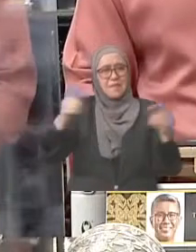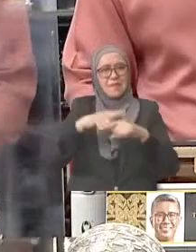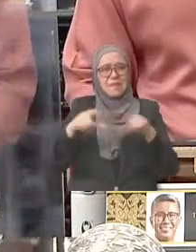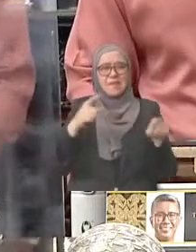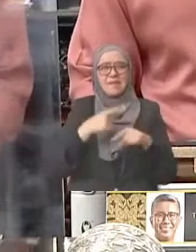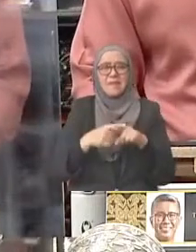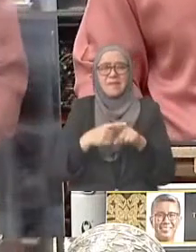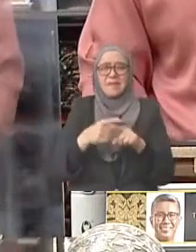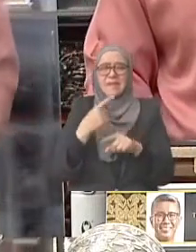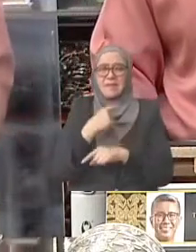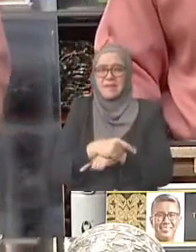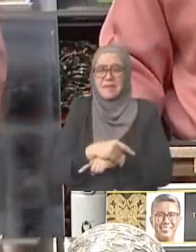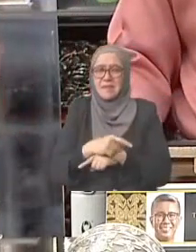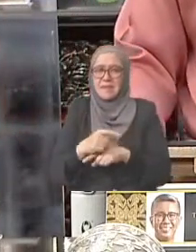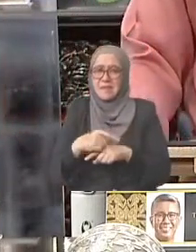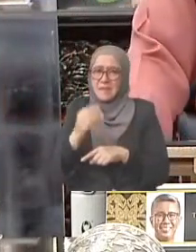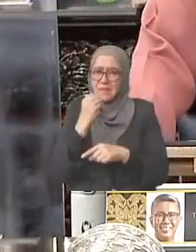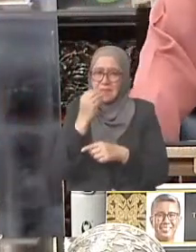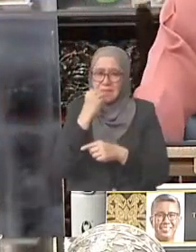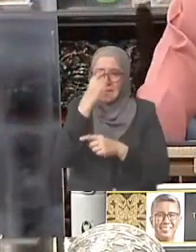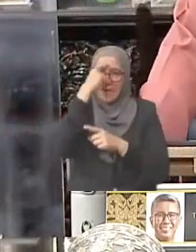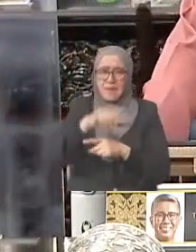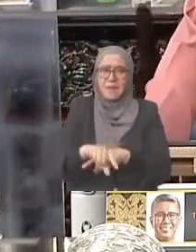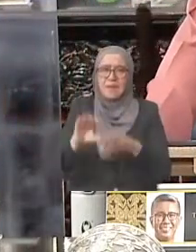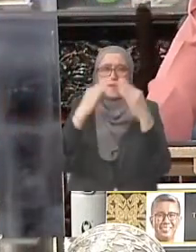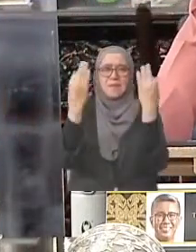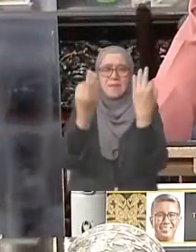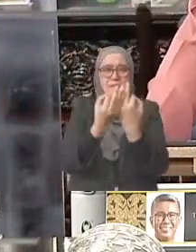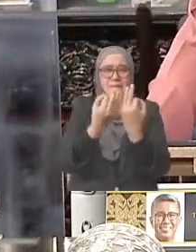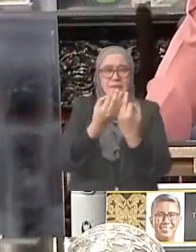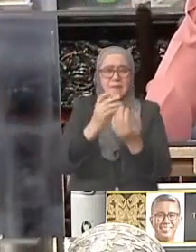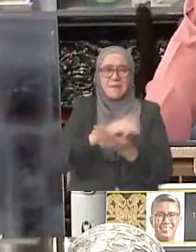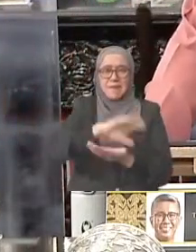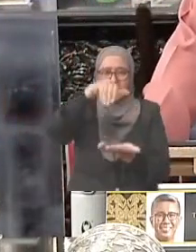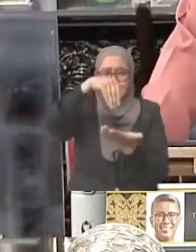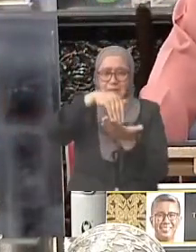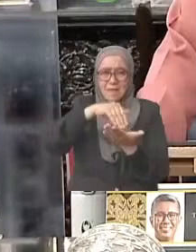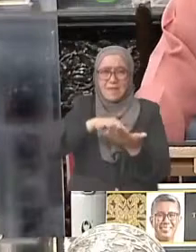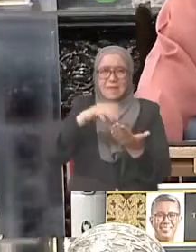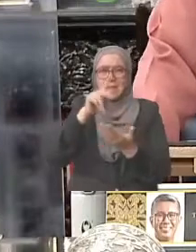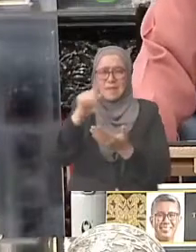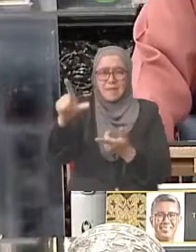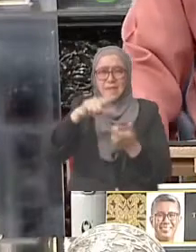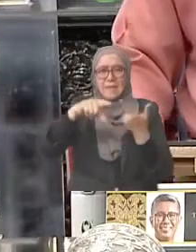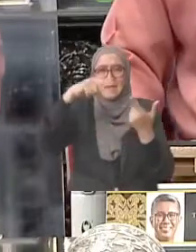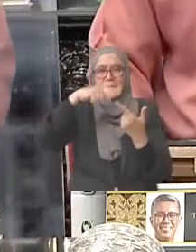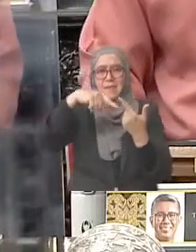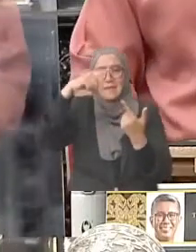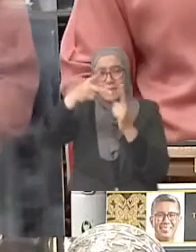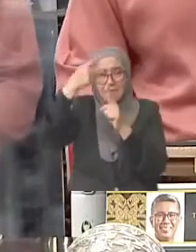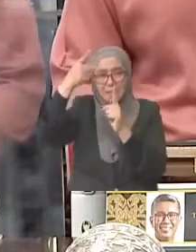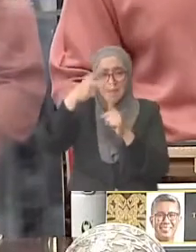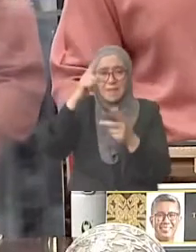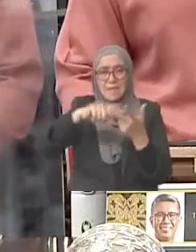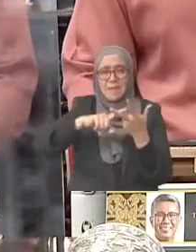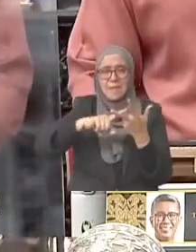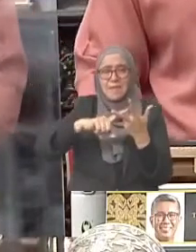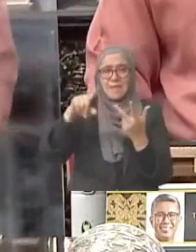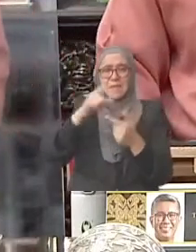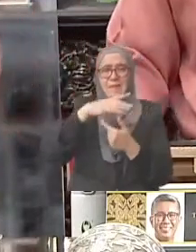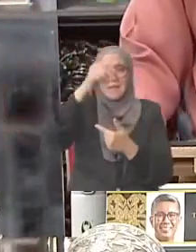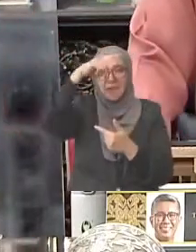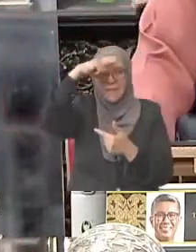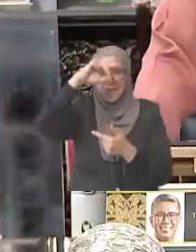microonde miskin Banda diselang ojo Pulau Pinang Kuala Lumpur dan Putrajaya dengan sasaran untuk menjadikan makanan tambahan yimeka di seminggu